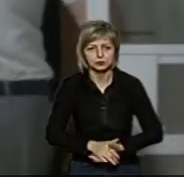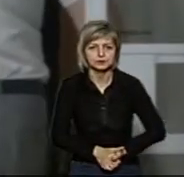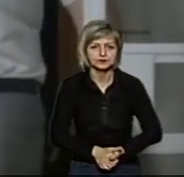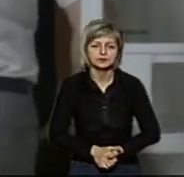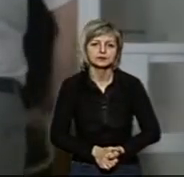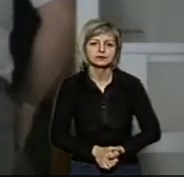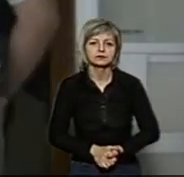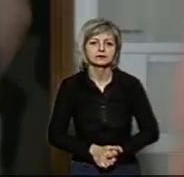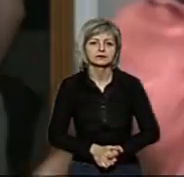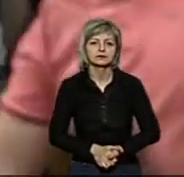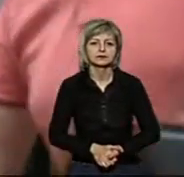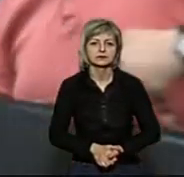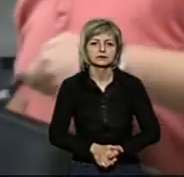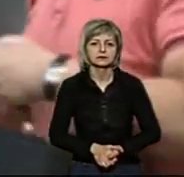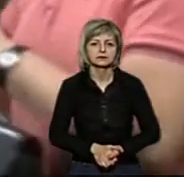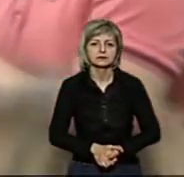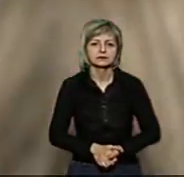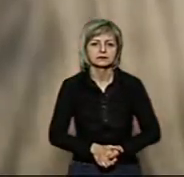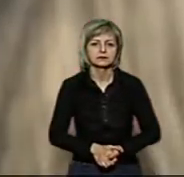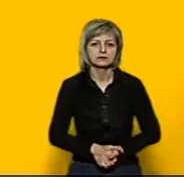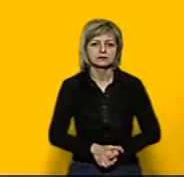на Суспільному. Луцьк.